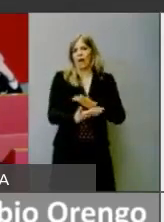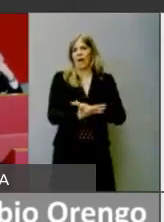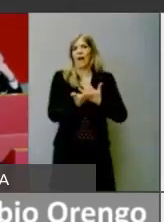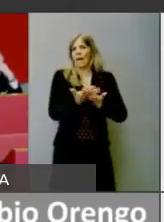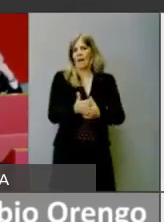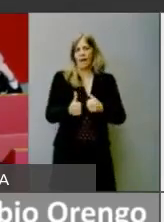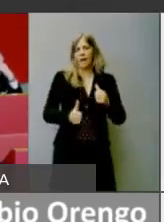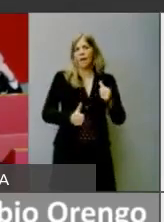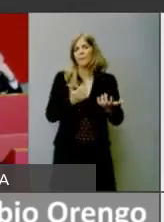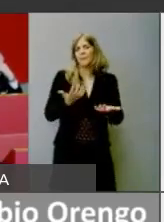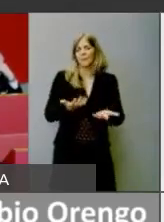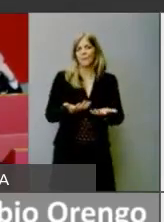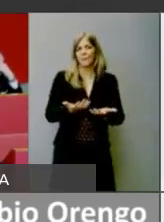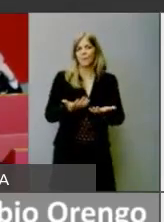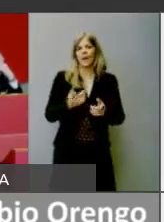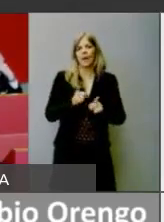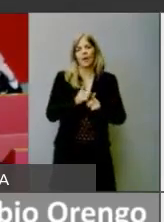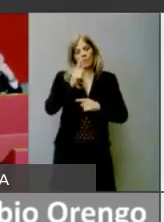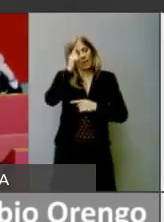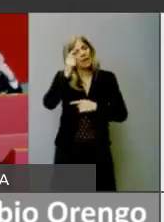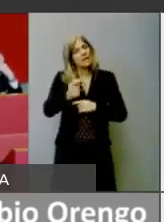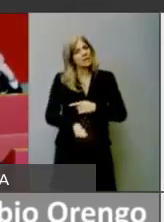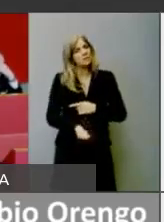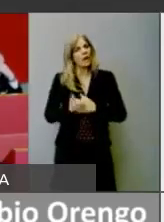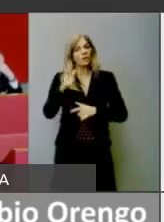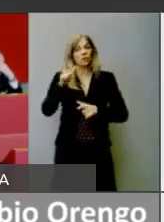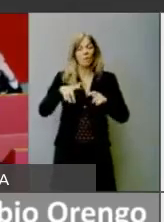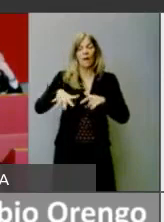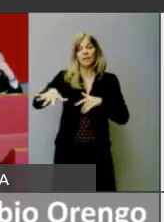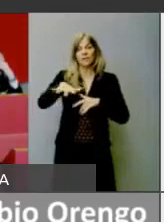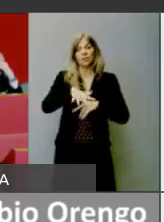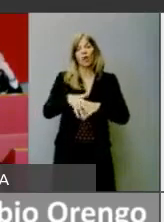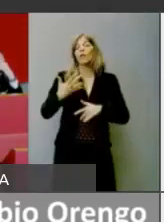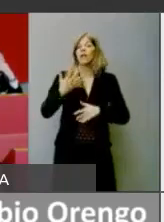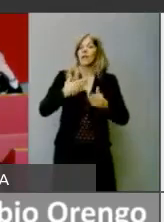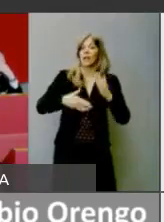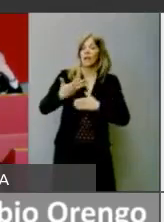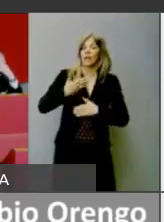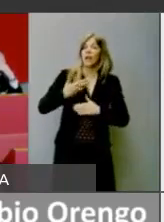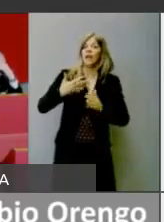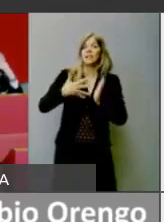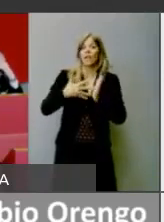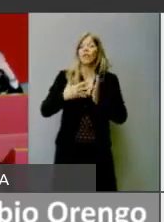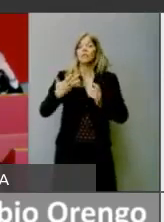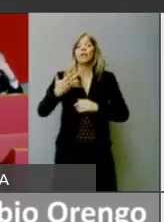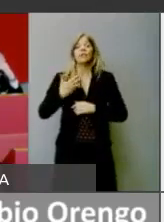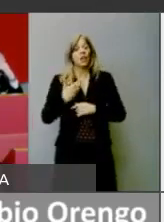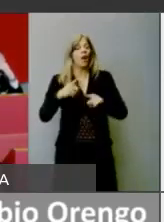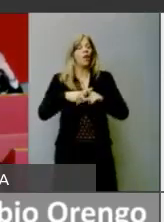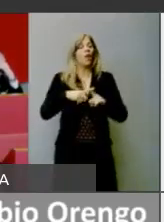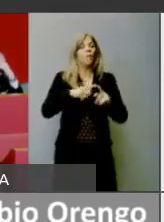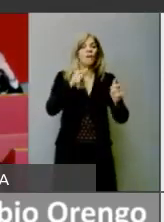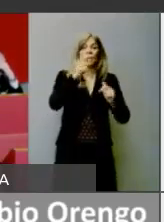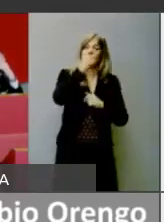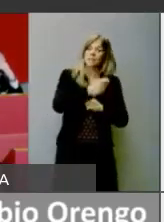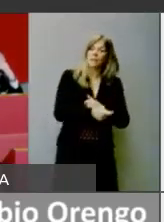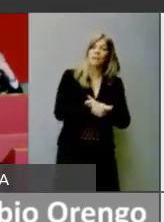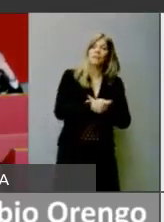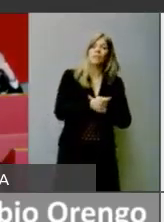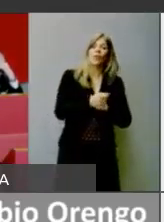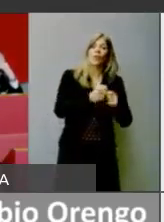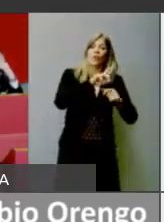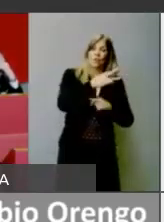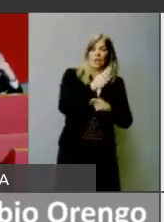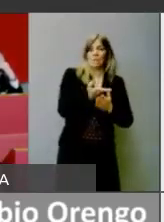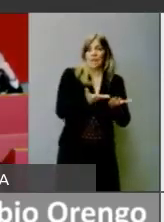conseguenti al ricordo che oggi si vuole portare e al rispetto che si deve a questa nostra concittadina Rosanna Benzi.